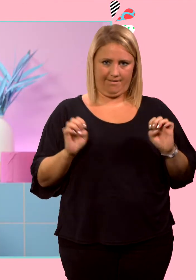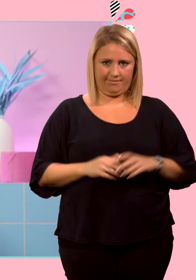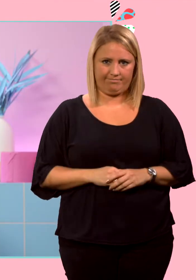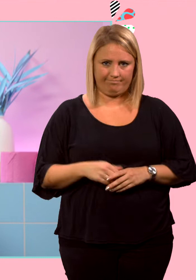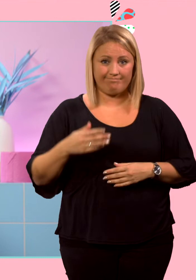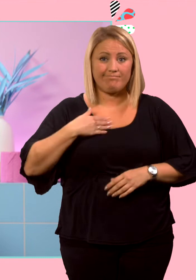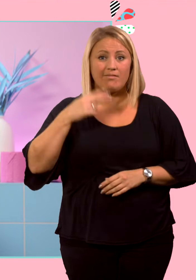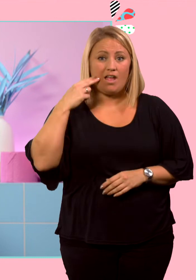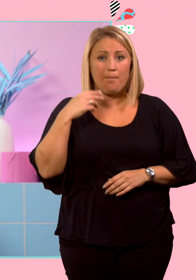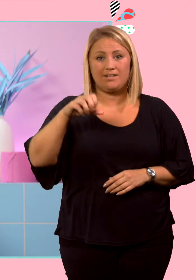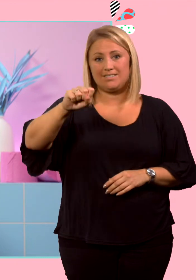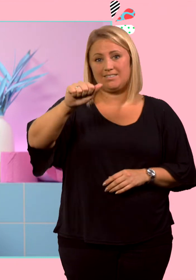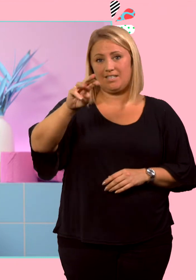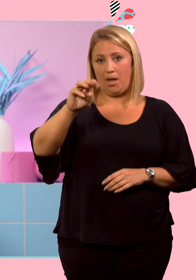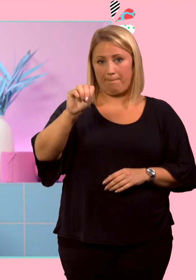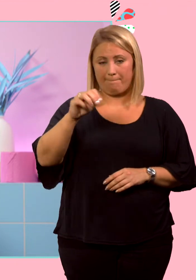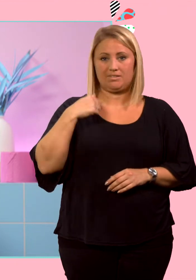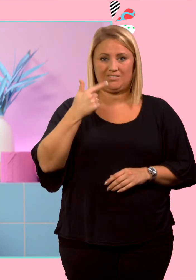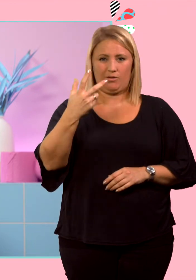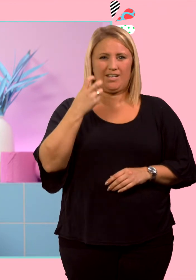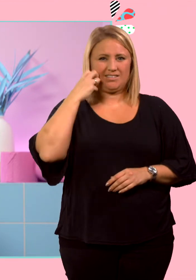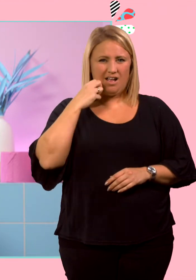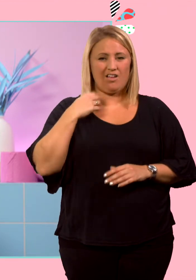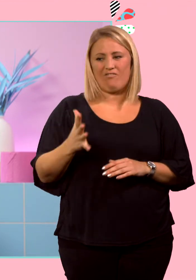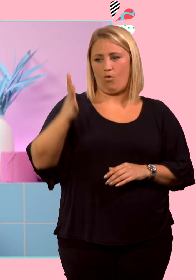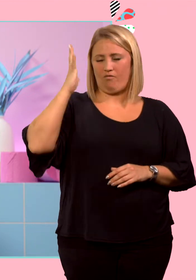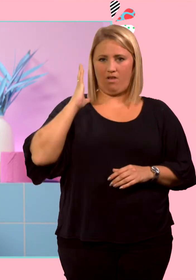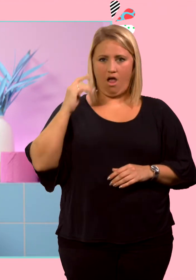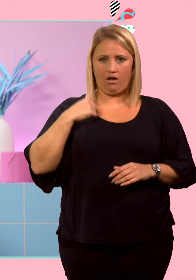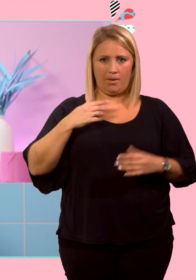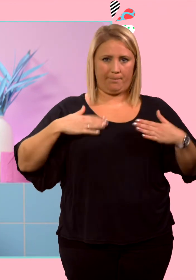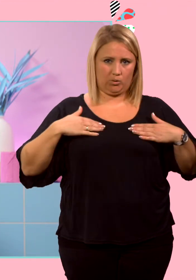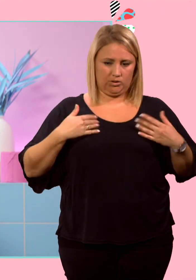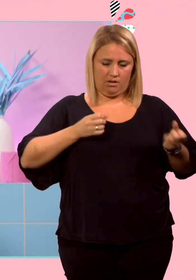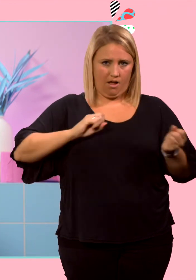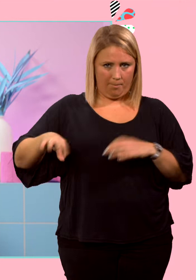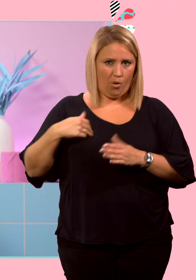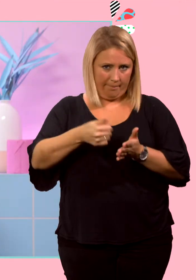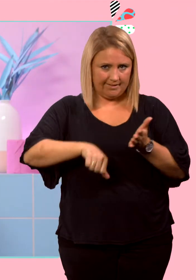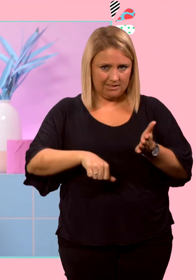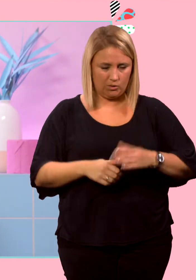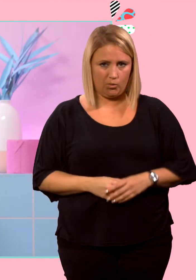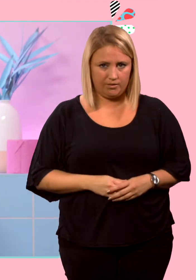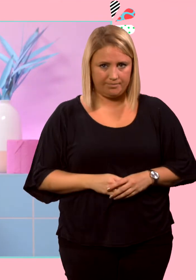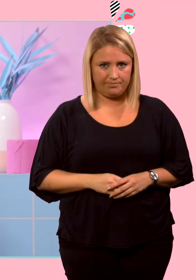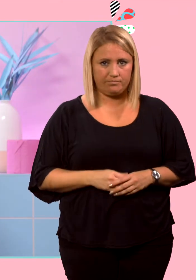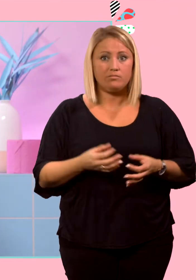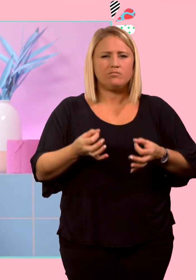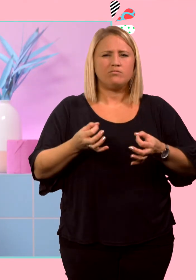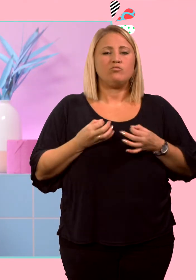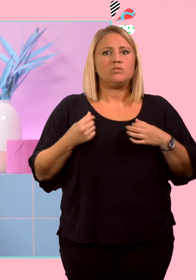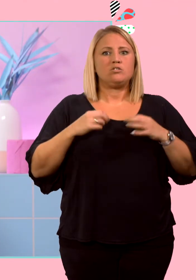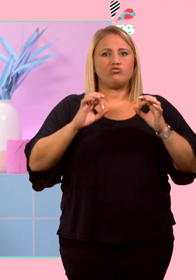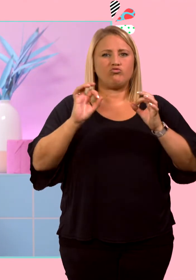bin Sam, ich bin 32 Jahre alt und ich habe vor 5 Jahren eine Mastektomie gemacht, also ich habe meine Brüste entfernen lassen. Für mich war das sehr